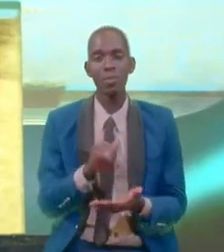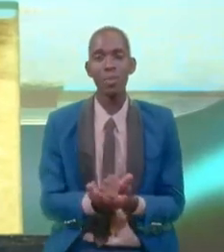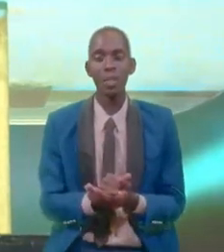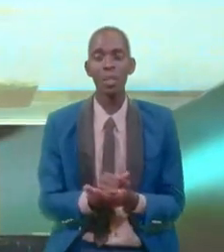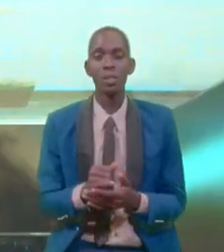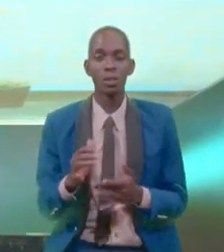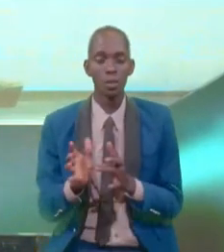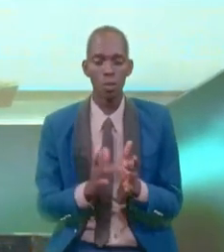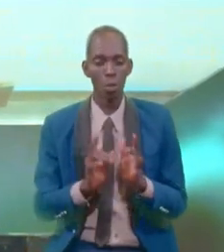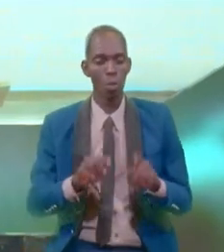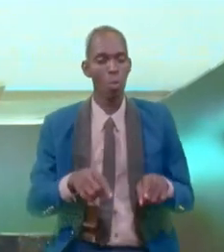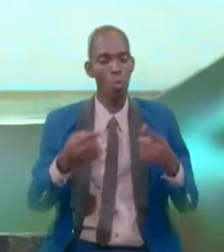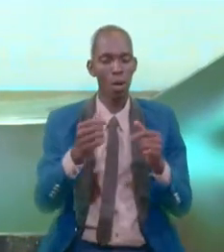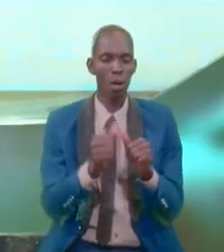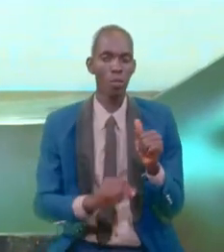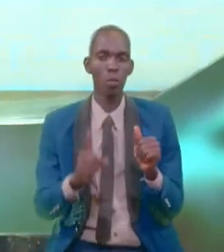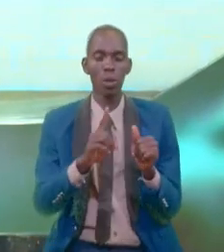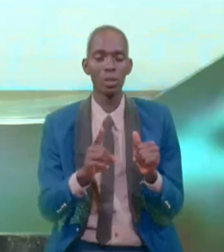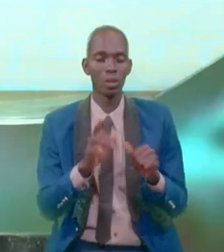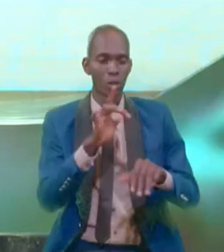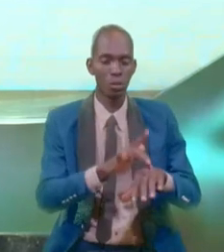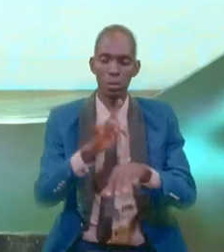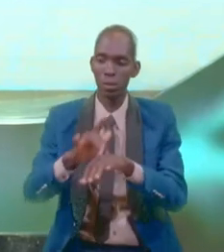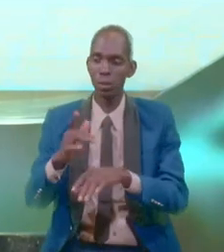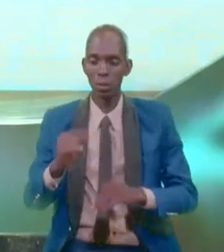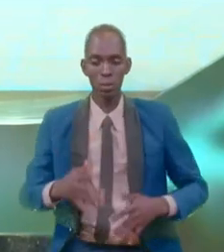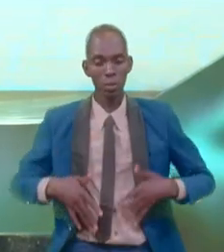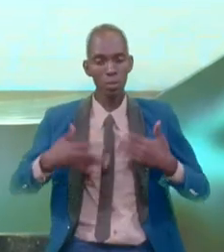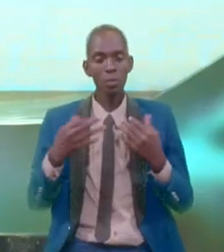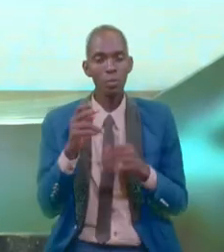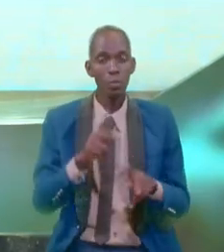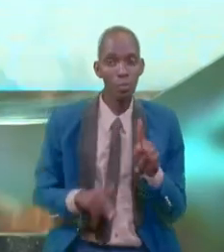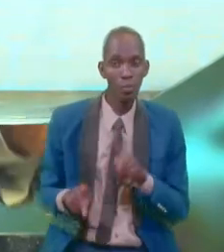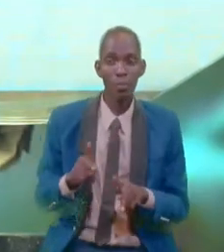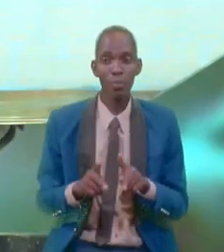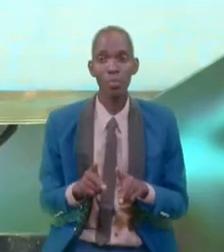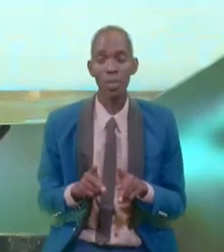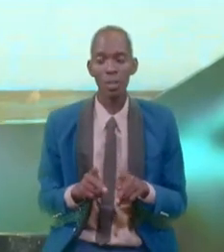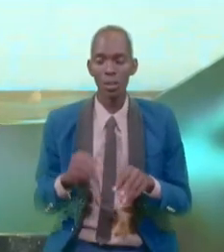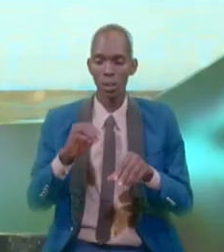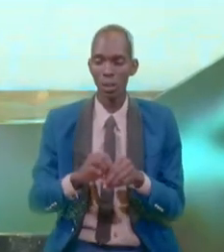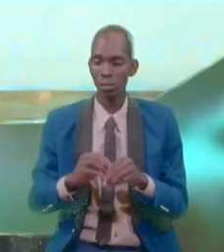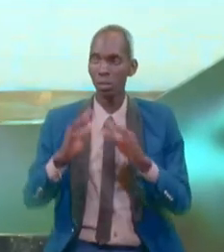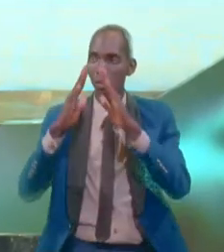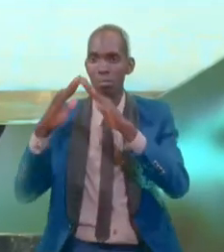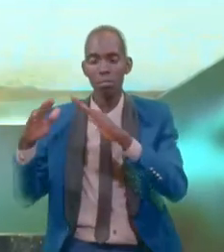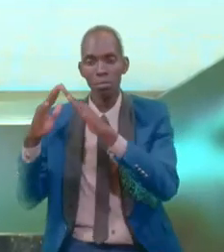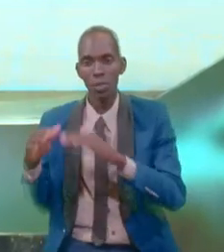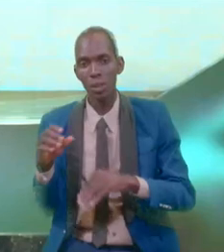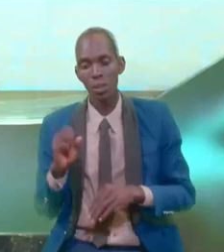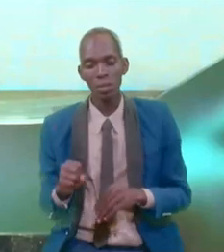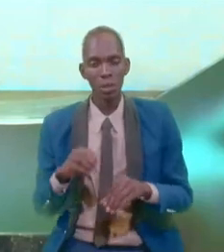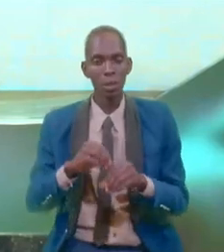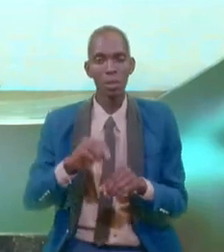en lieu. Comme il a touché la vie des gens dans les villes, dans les